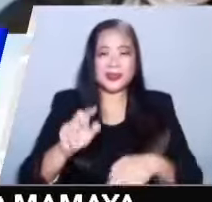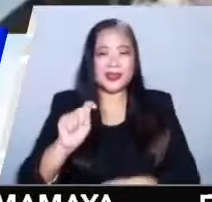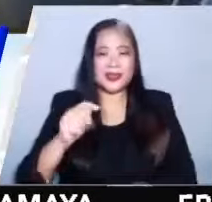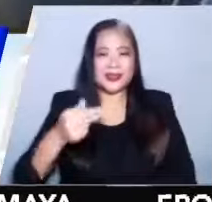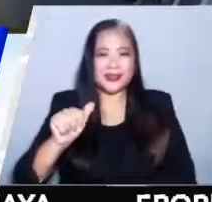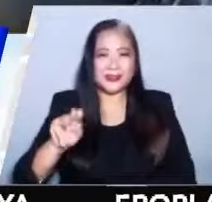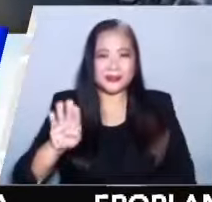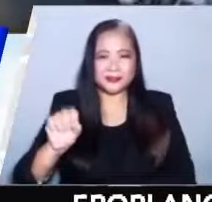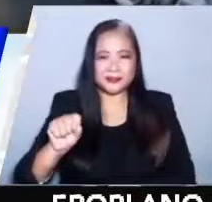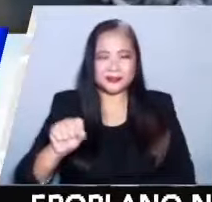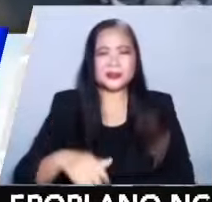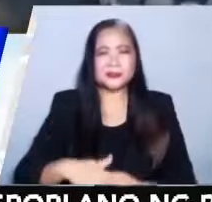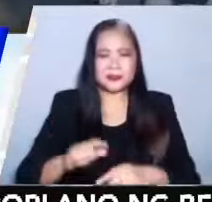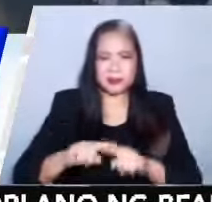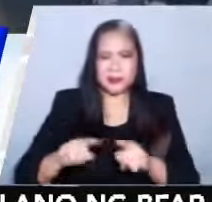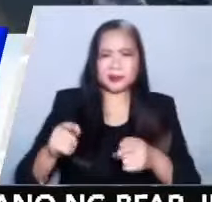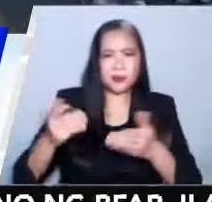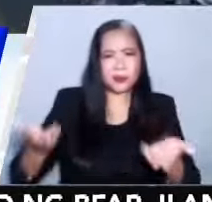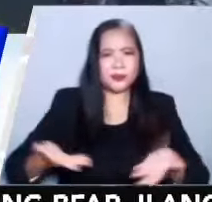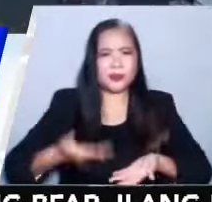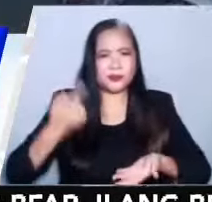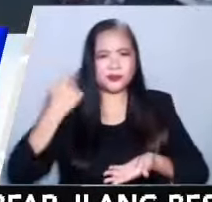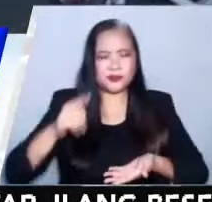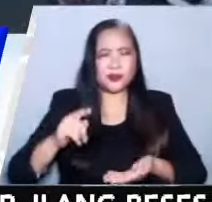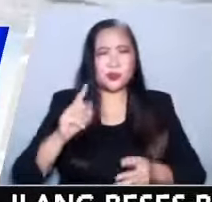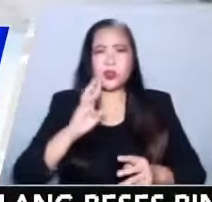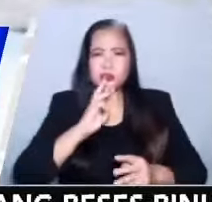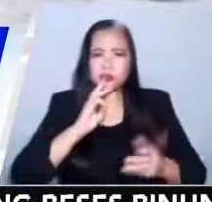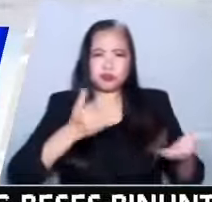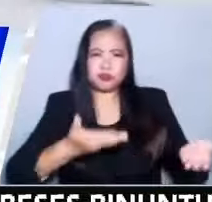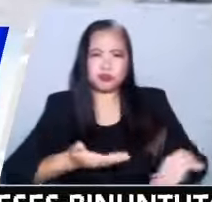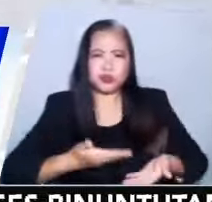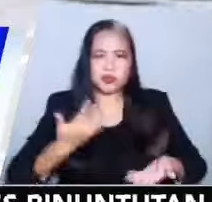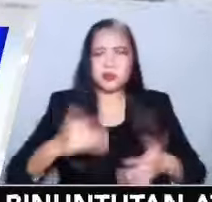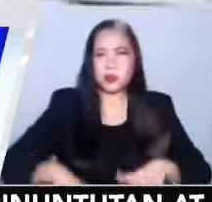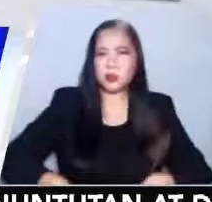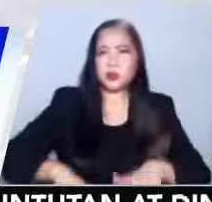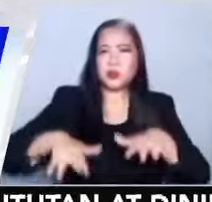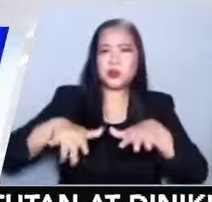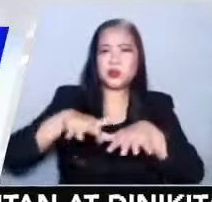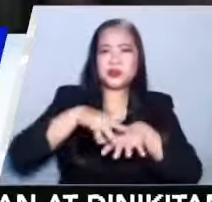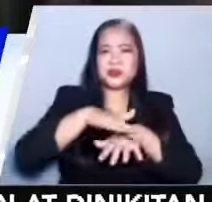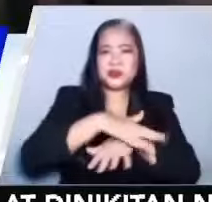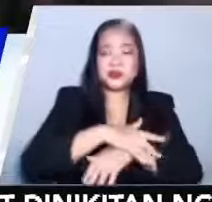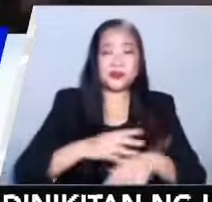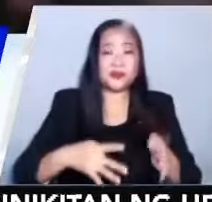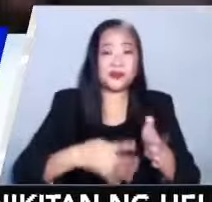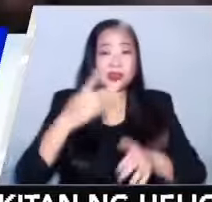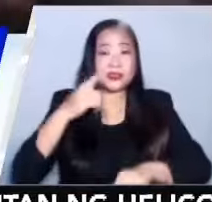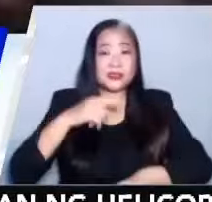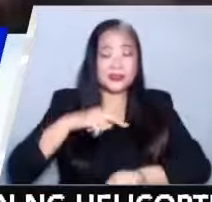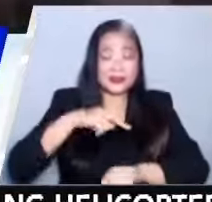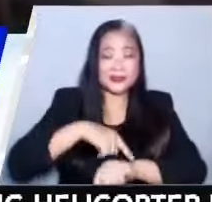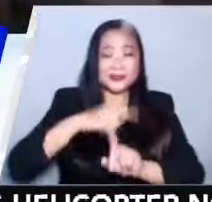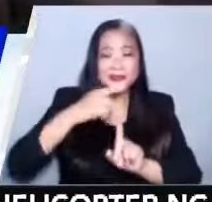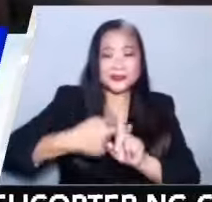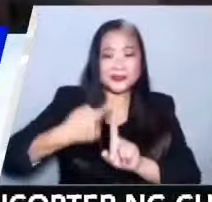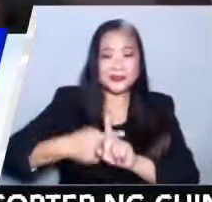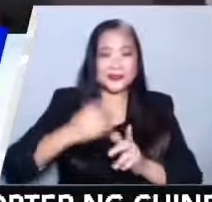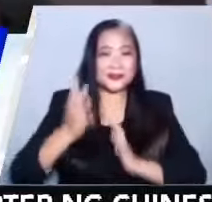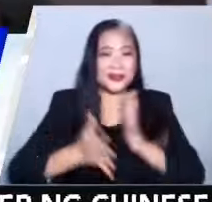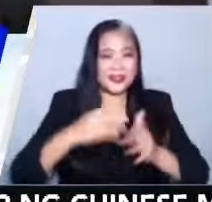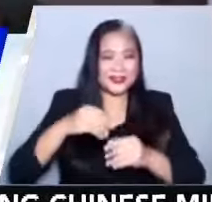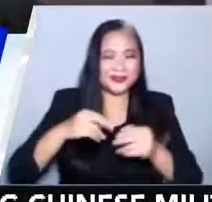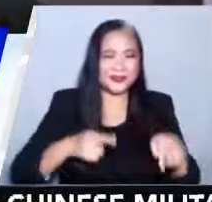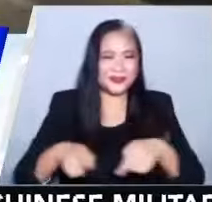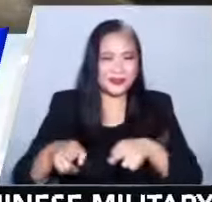mga pinto para pumasok ang tubig na dulot ng high tide. 4 beses kada buwan, party in the river ang eksena sa